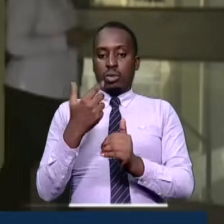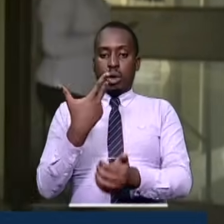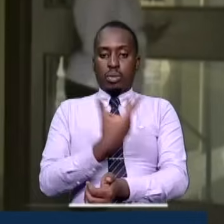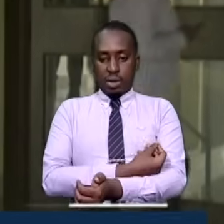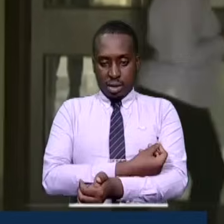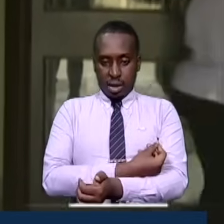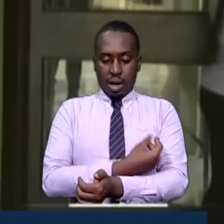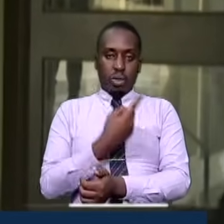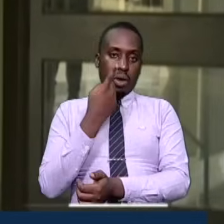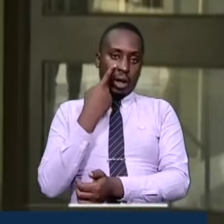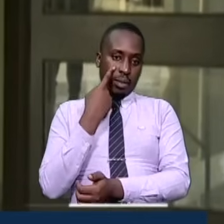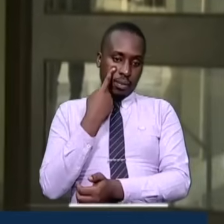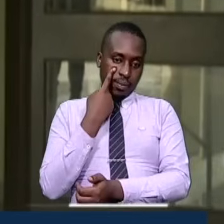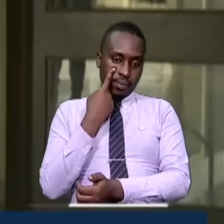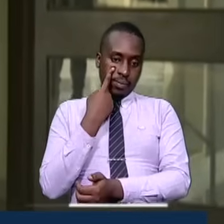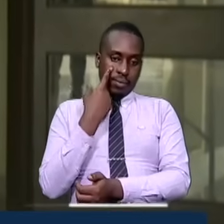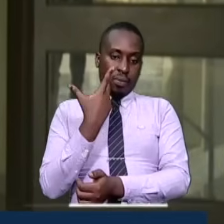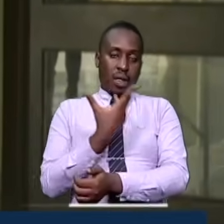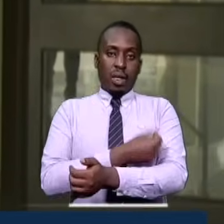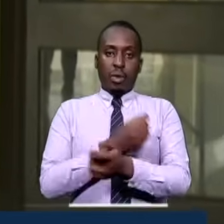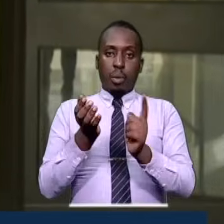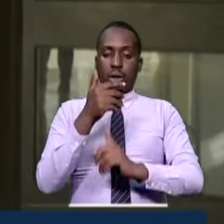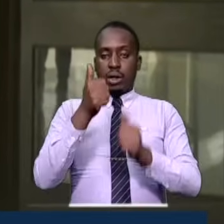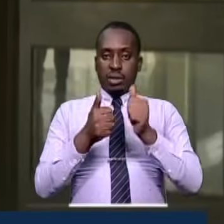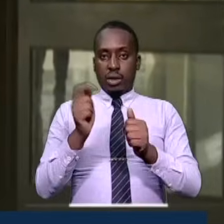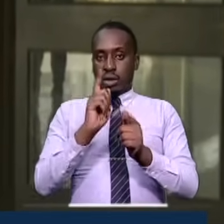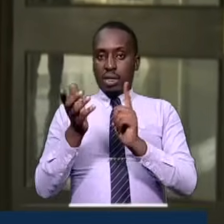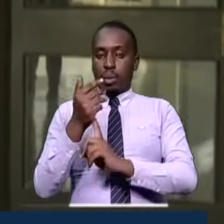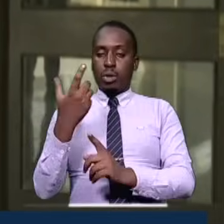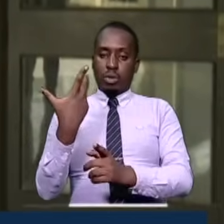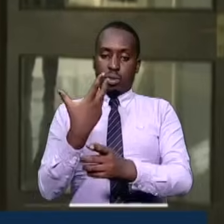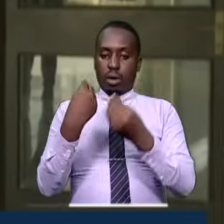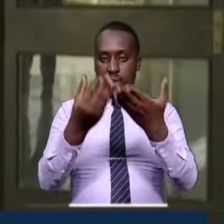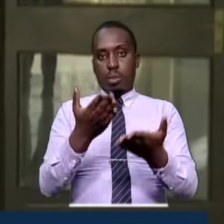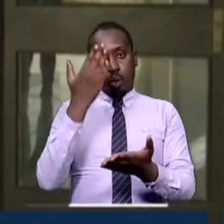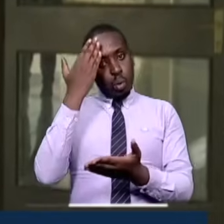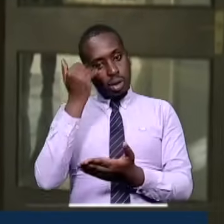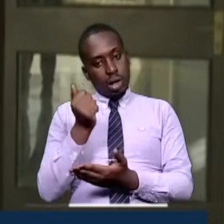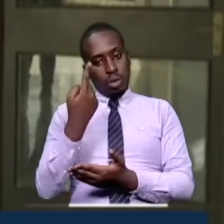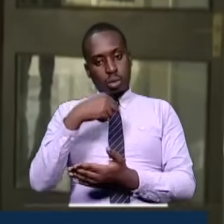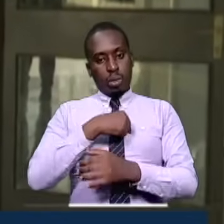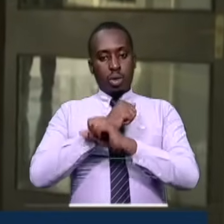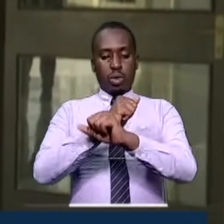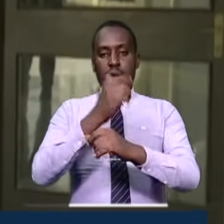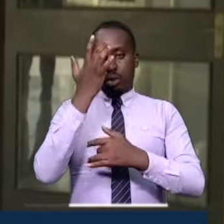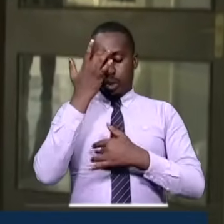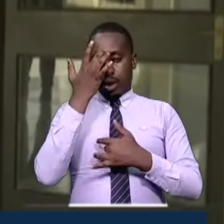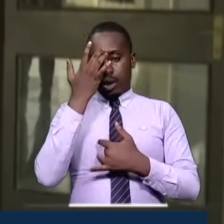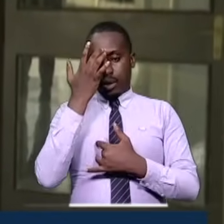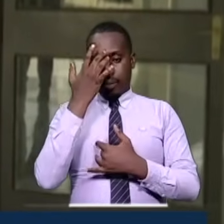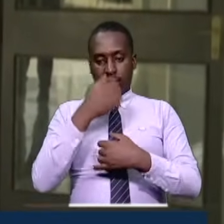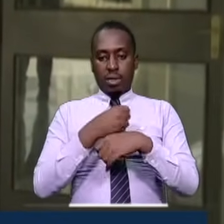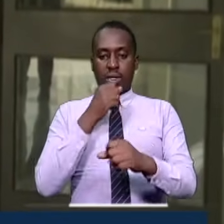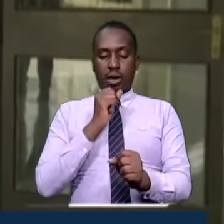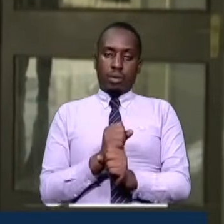tukamukingira tukareba inkingo yabonye izatabonye tukazimuha kugira ngo turinde indwara